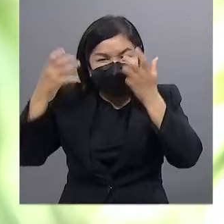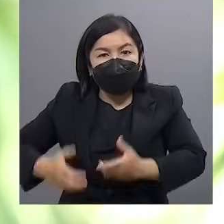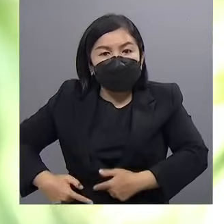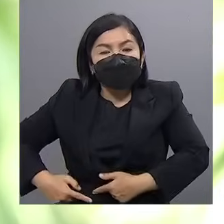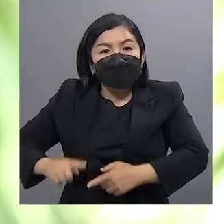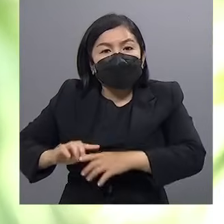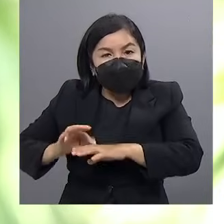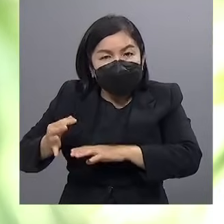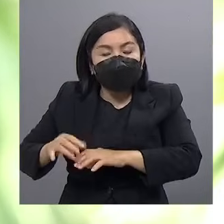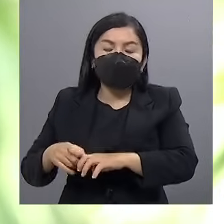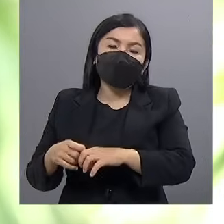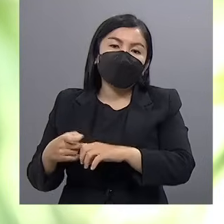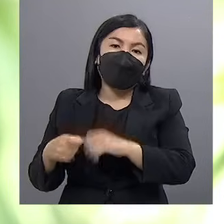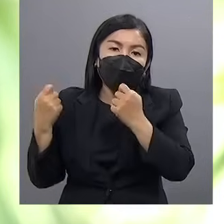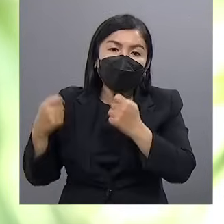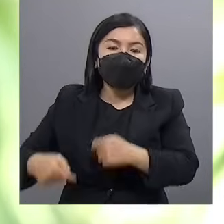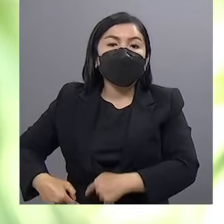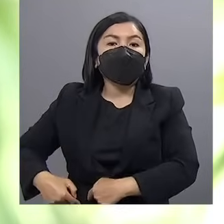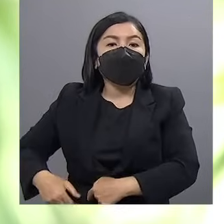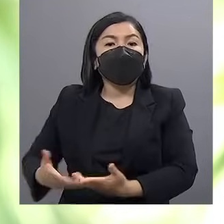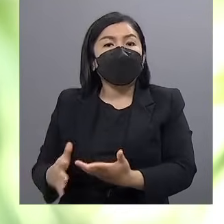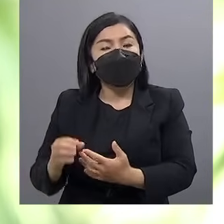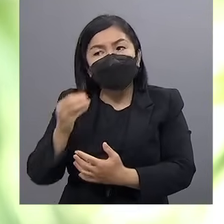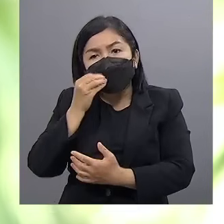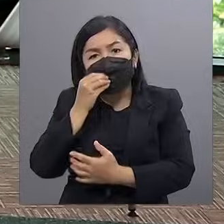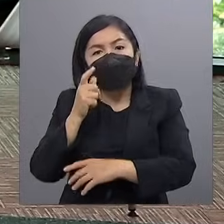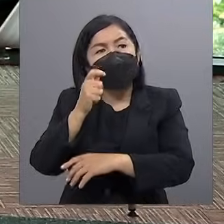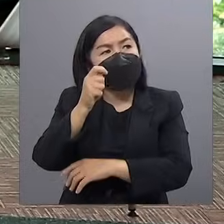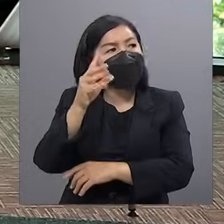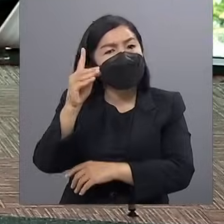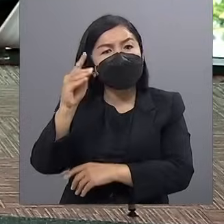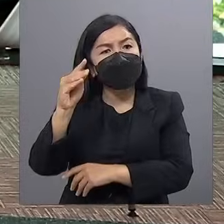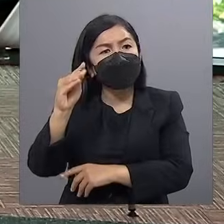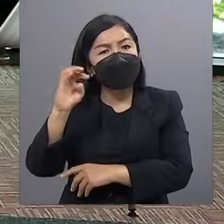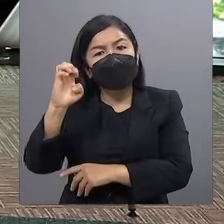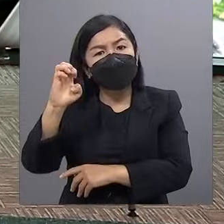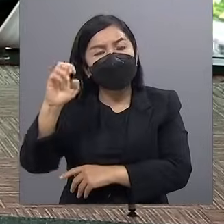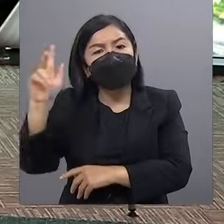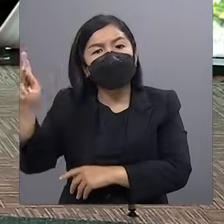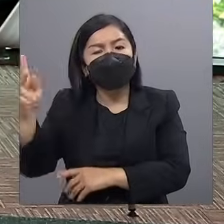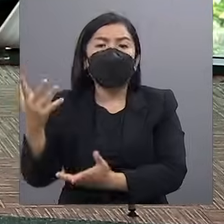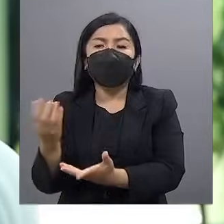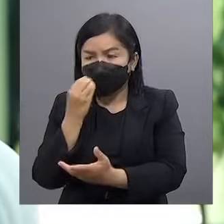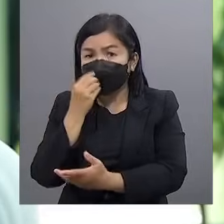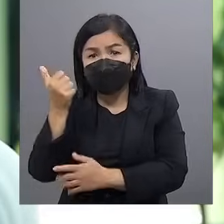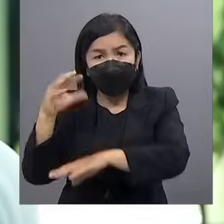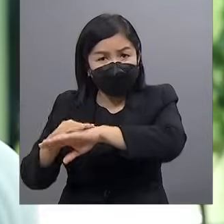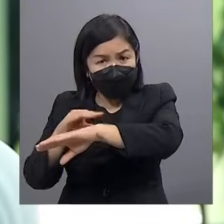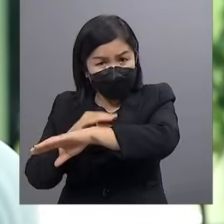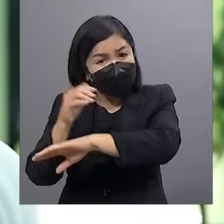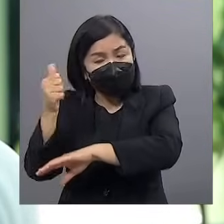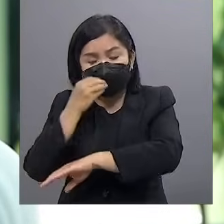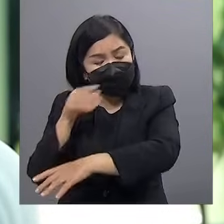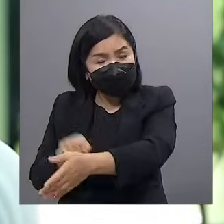พันธุ์ได้ครับเนี่ยเขาบอกว่ามีวิตามินเอดีอีเคสำหรับพรุ่งนี้กินระยะเวลานานๆได้ไหมคะเออ